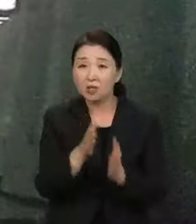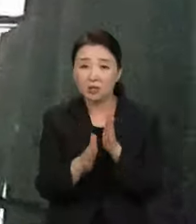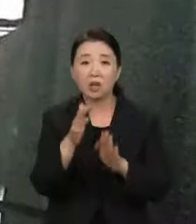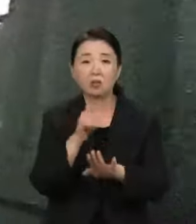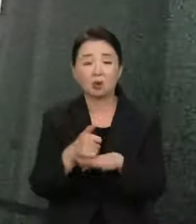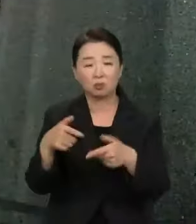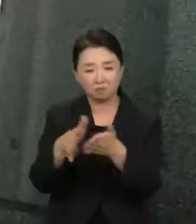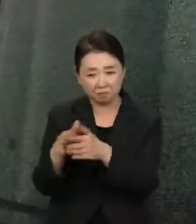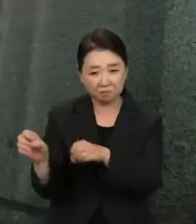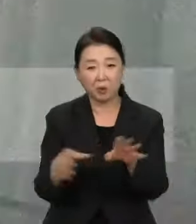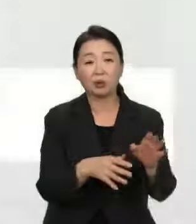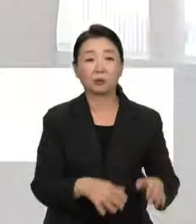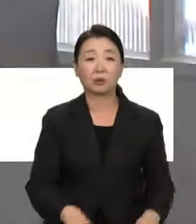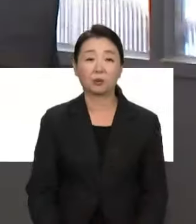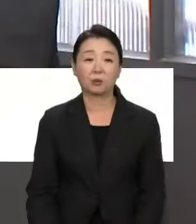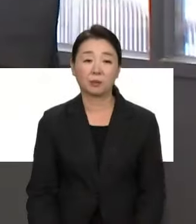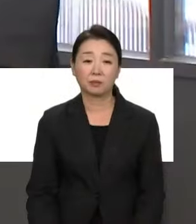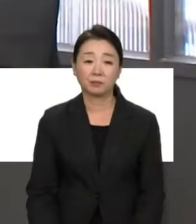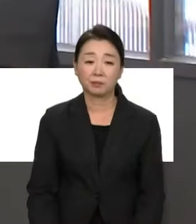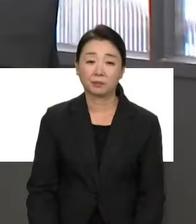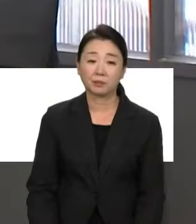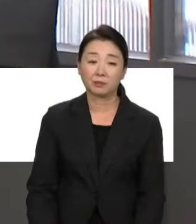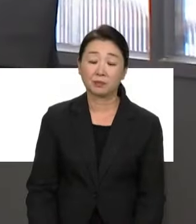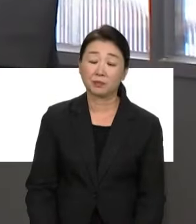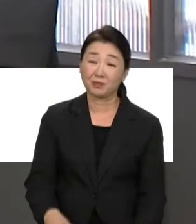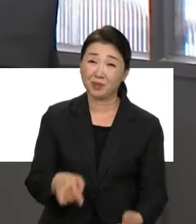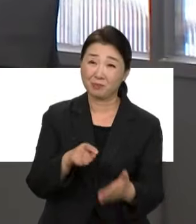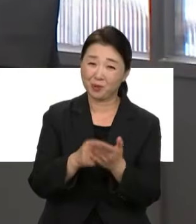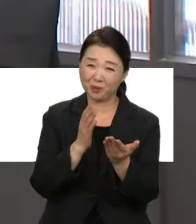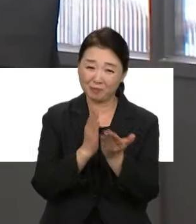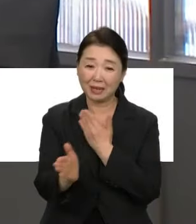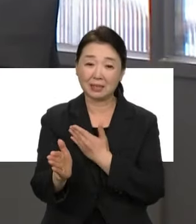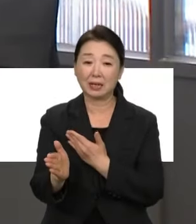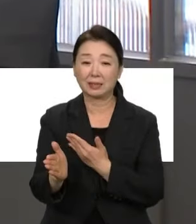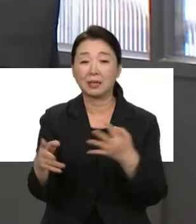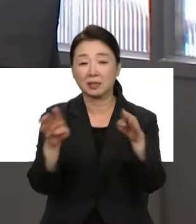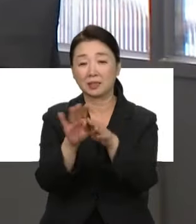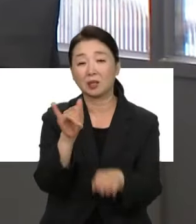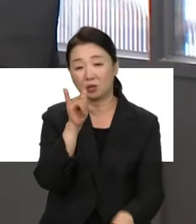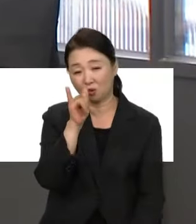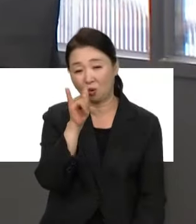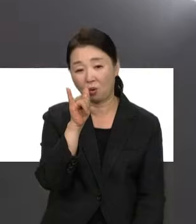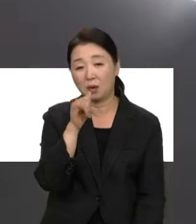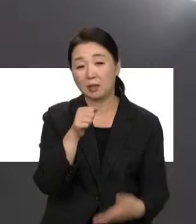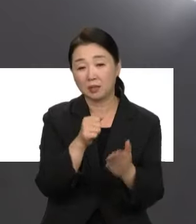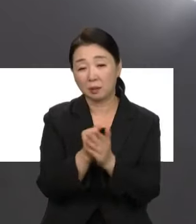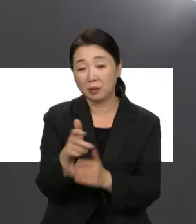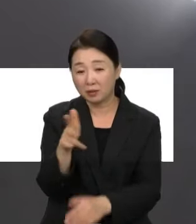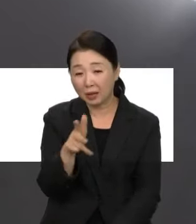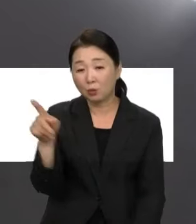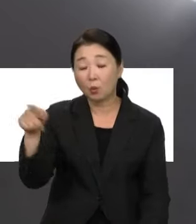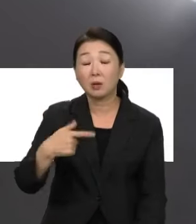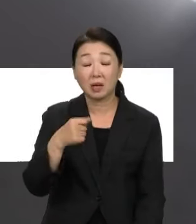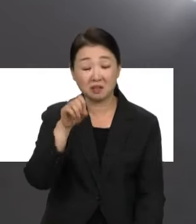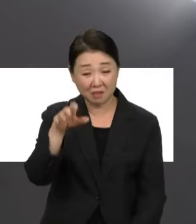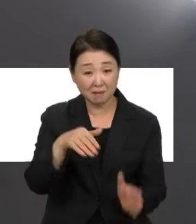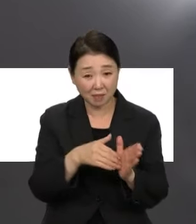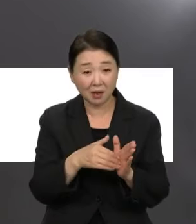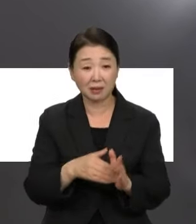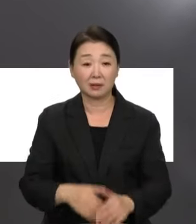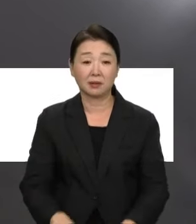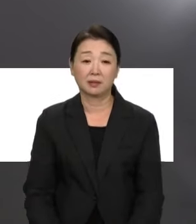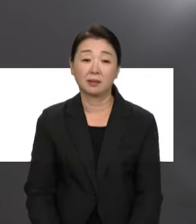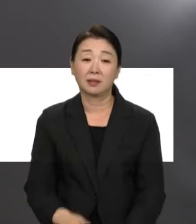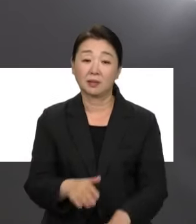시작했습니다. 용도에 맞지 않는 그런 시설들을 사용하고 있으면 그들이 취재를 하러 올 것 같다. 저녁 8시